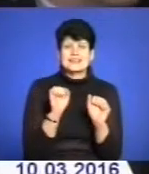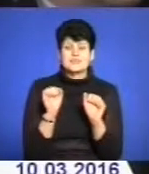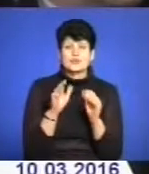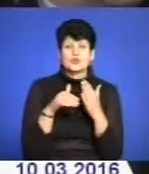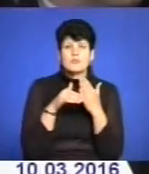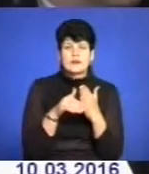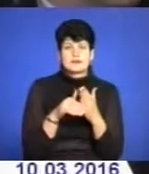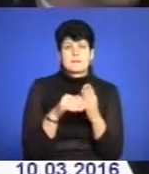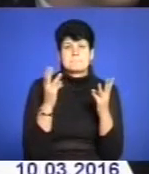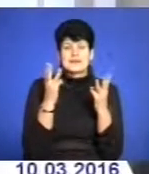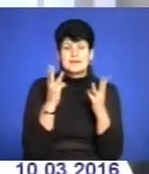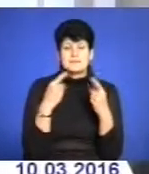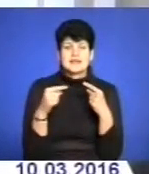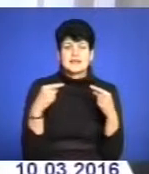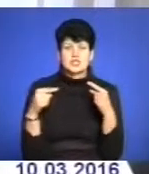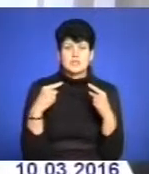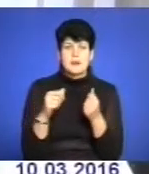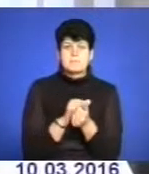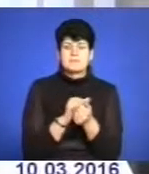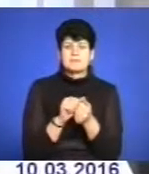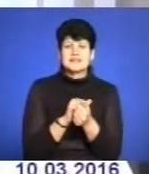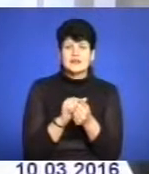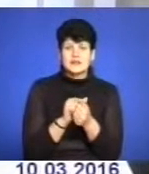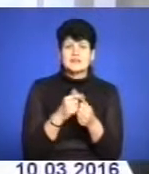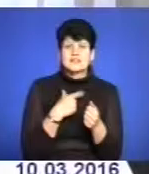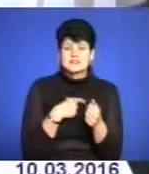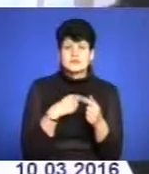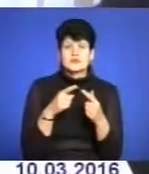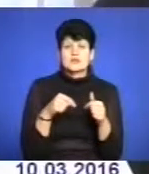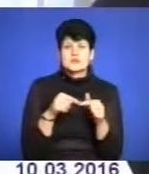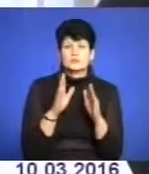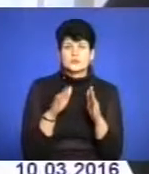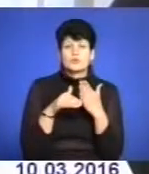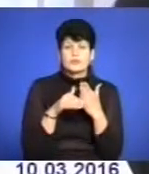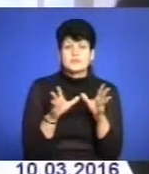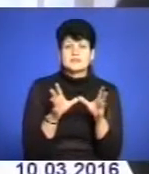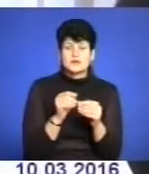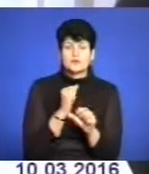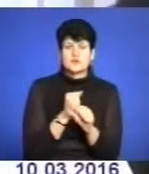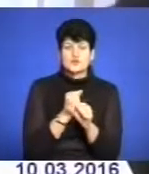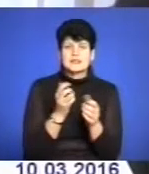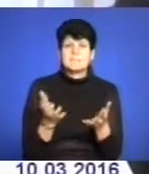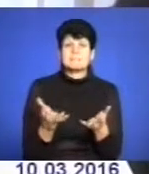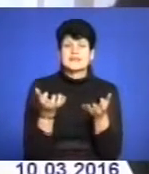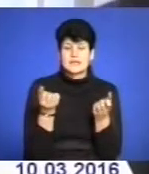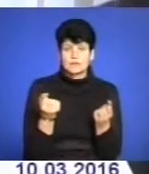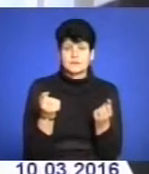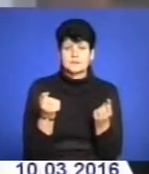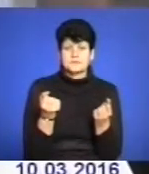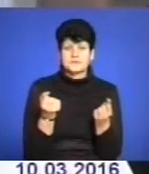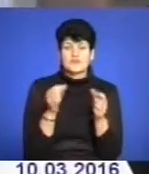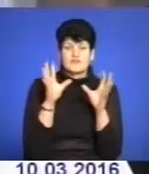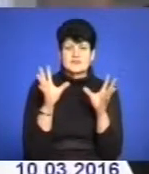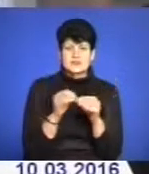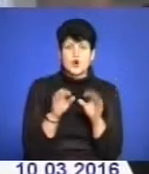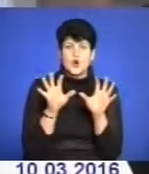та іншим необхідними матеріалами. Від себе, від адміністрації, нам допомагати спільно працювати, підтримувати всіх.